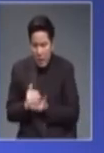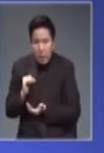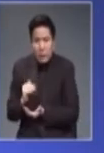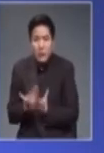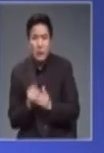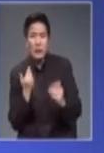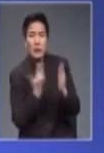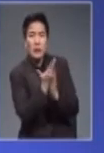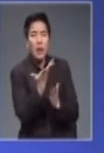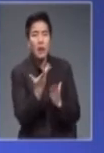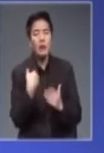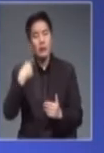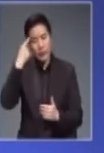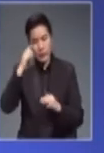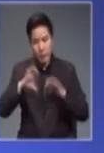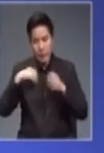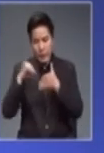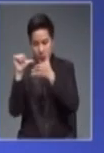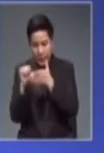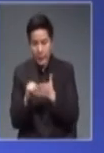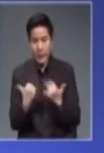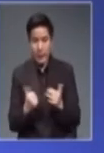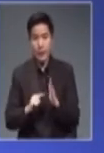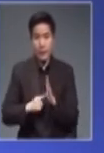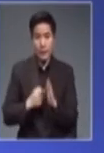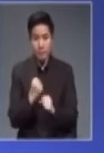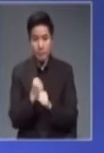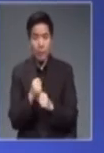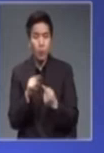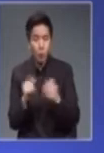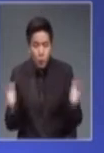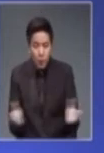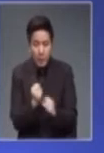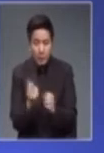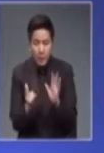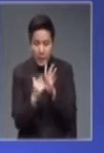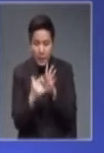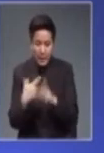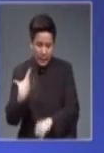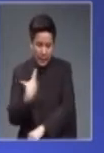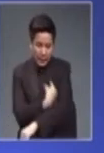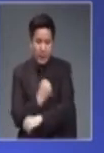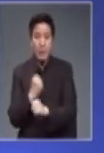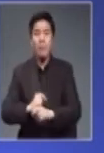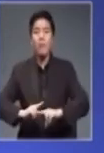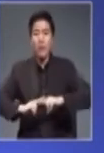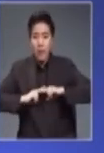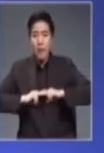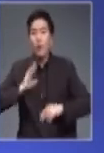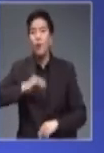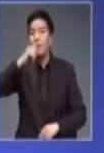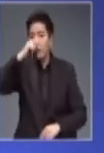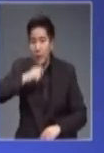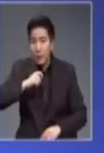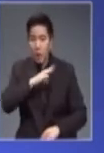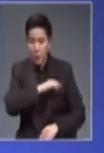การสร้างมูลค่าเพิ่มโดยการวิจัยและพัฒนาและสร้างนวัตกรรมและไปสู่ปลายทางคือการหาตลาดและการจับคู่ทางเศ